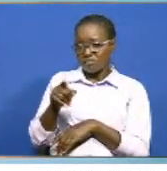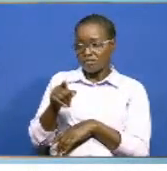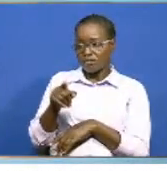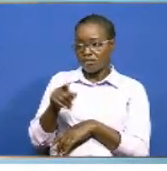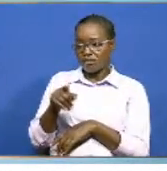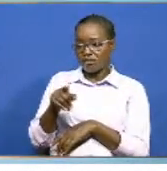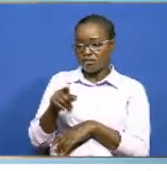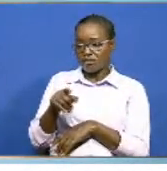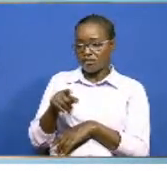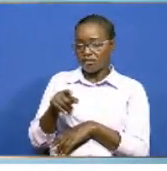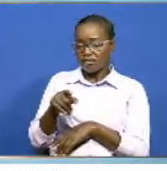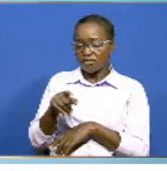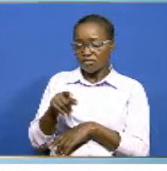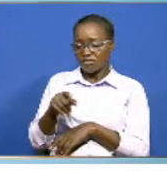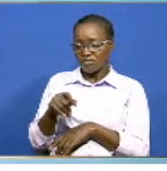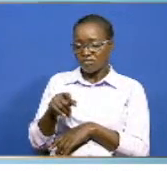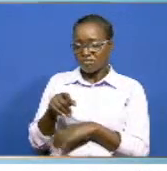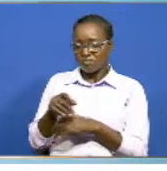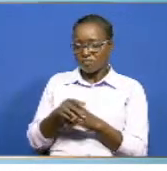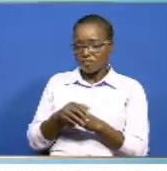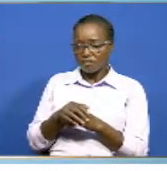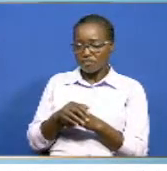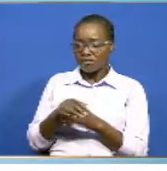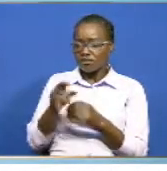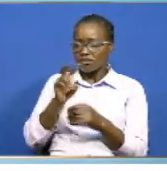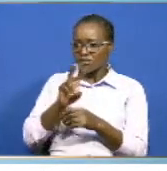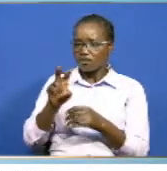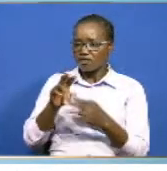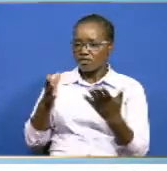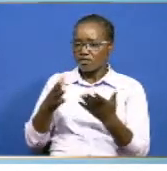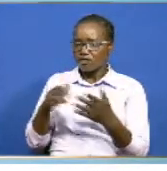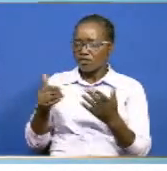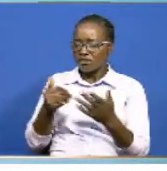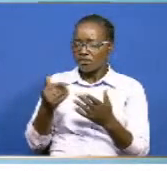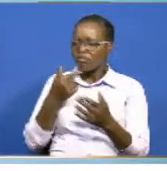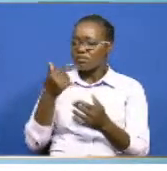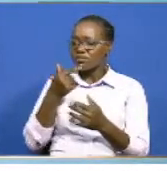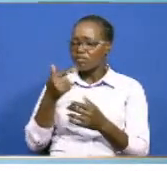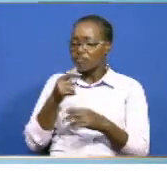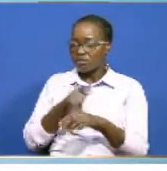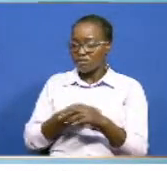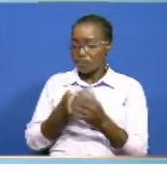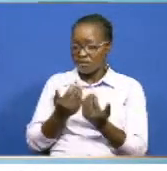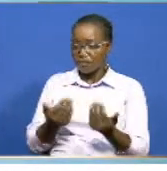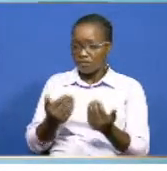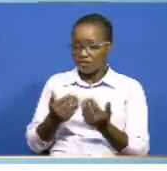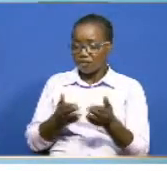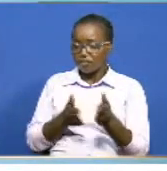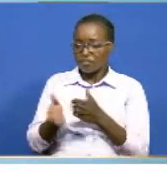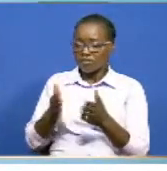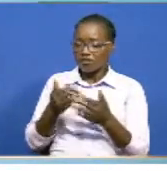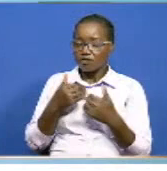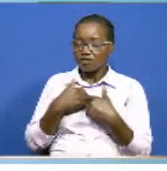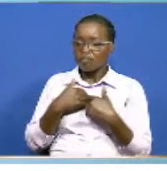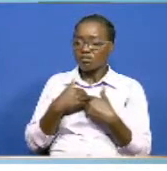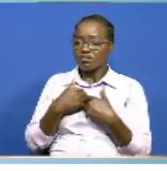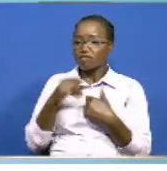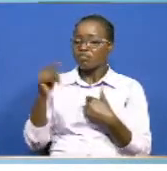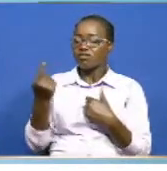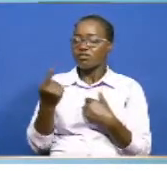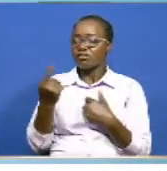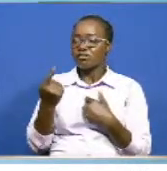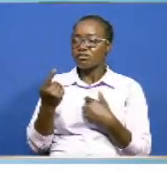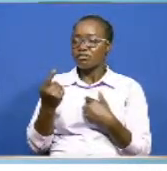huo mtandao kuangalia vile watu wengine wanavyofanya nini, wanavyosema. So mtoto akipata chance, yeye namba ya kwanza atasema,